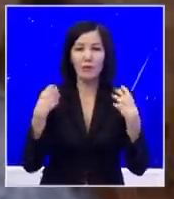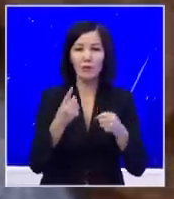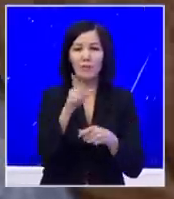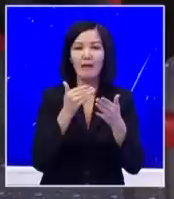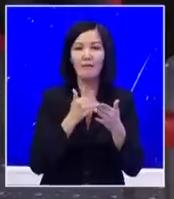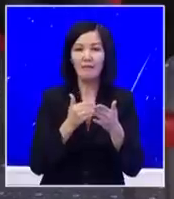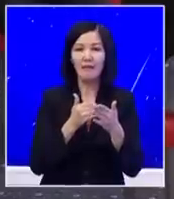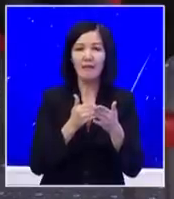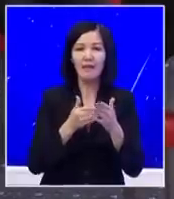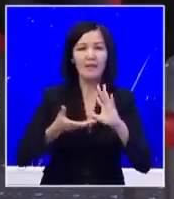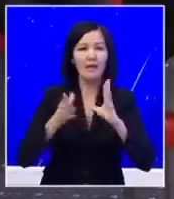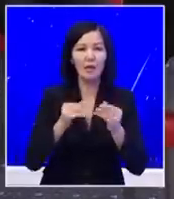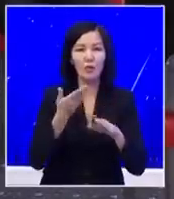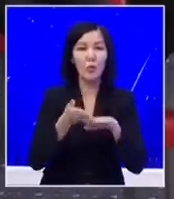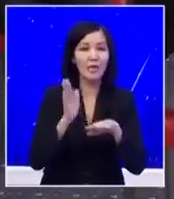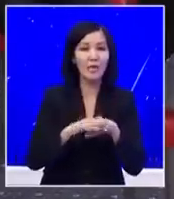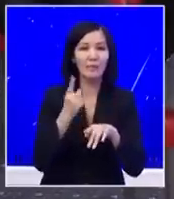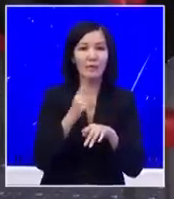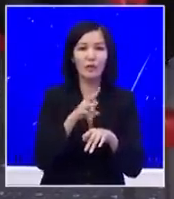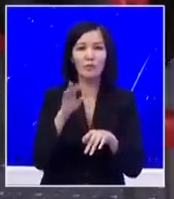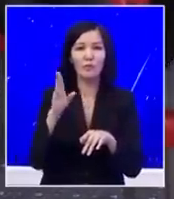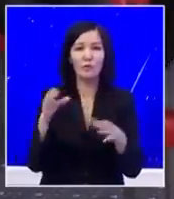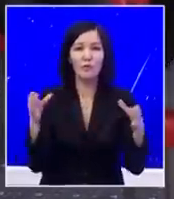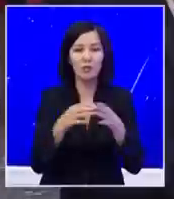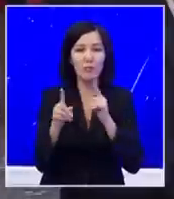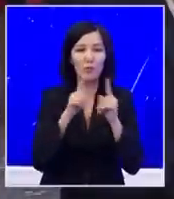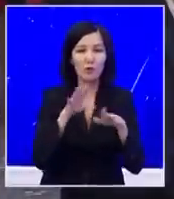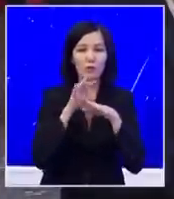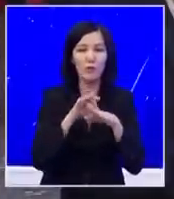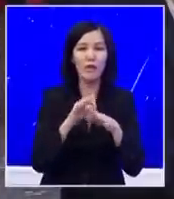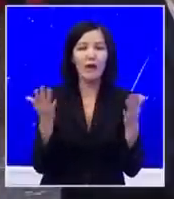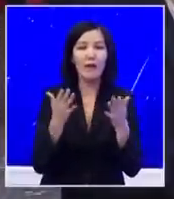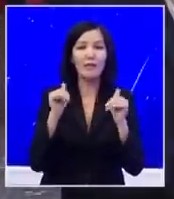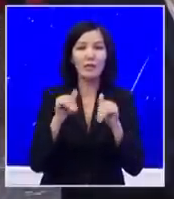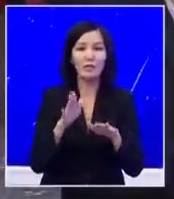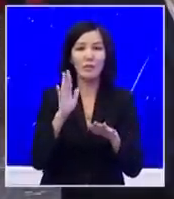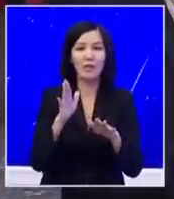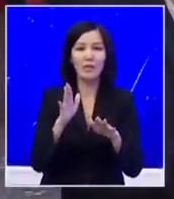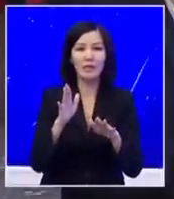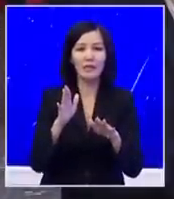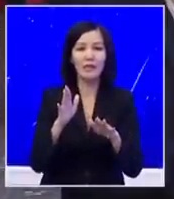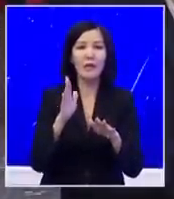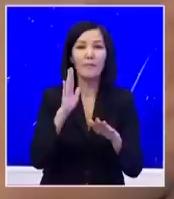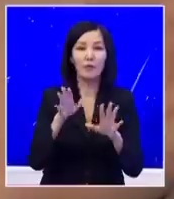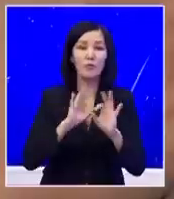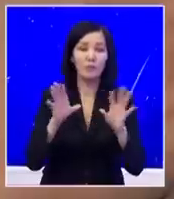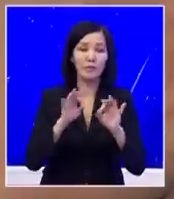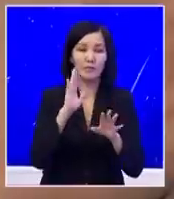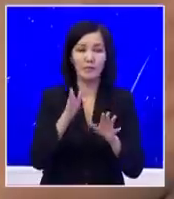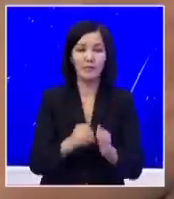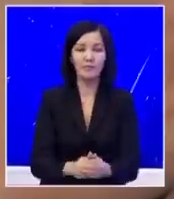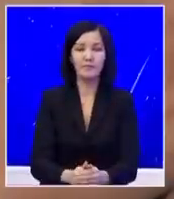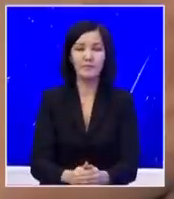алдын ала кесіп пішіп айту қиын. Бірінші маусымда штаб отырысы болады. Қандай шешім қабылданары, ахуал қандай